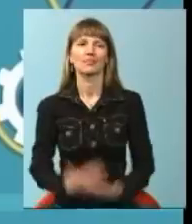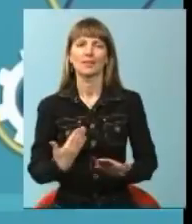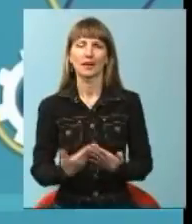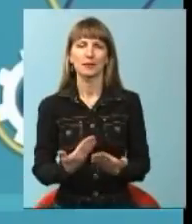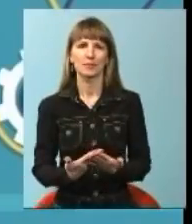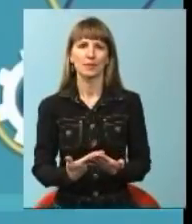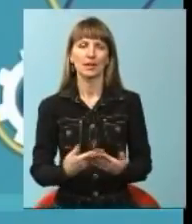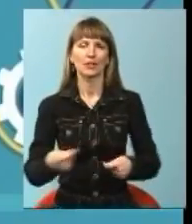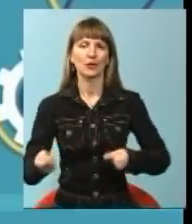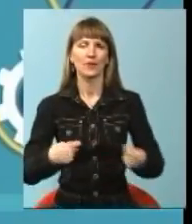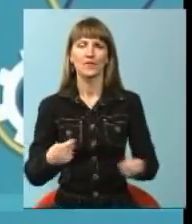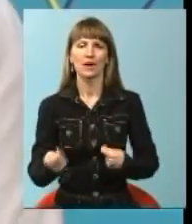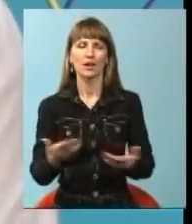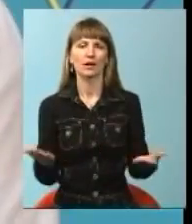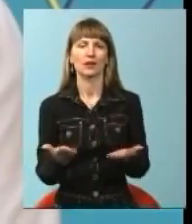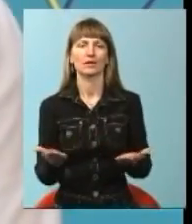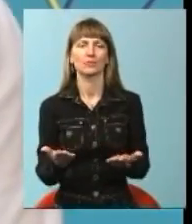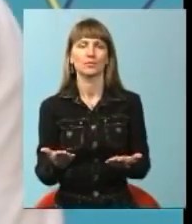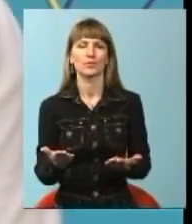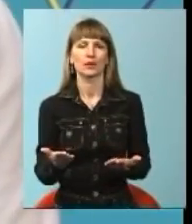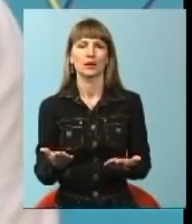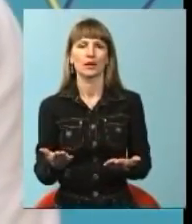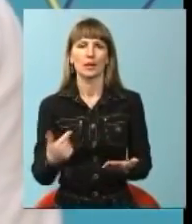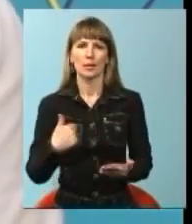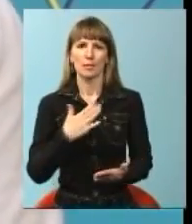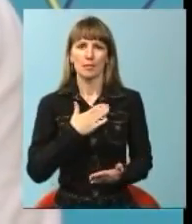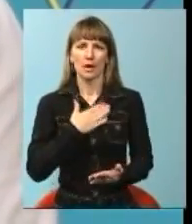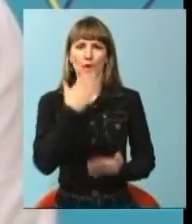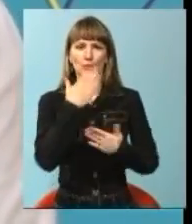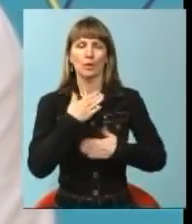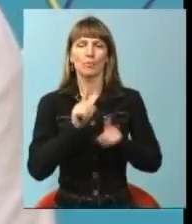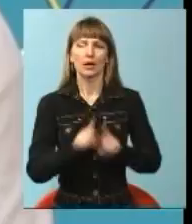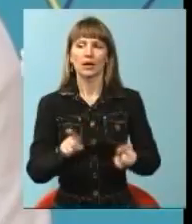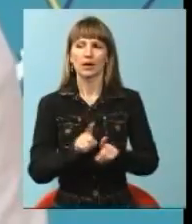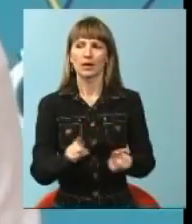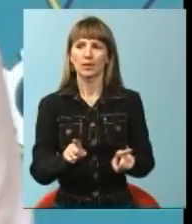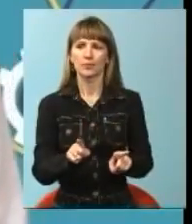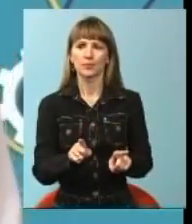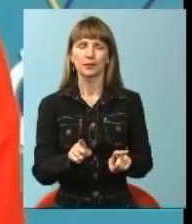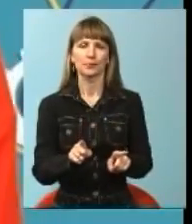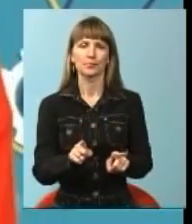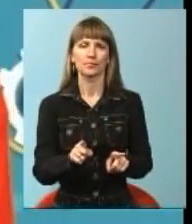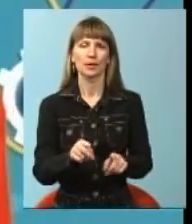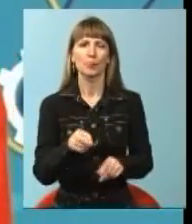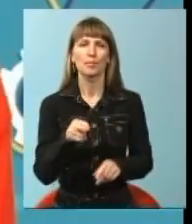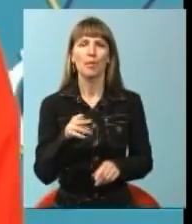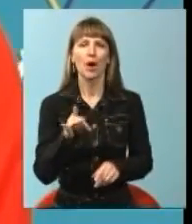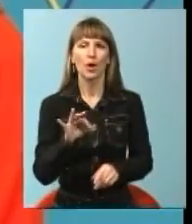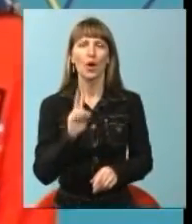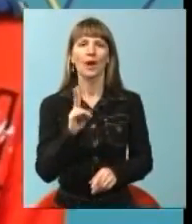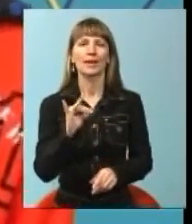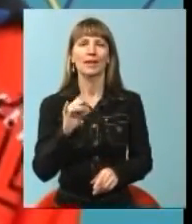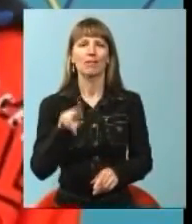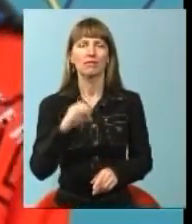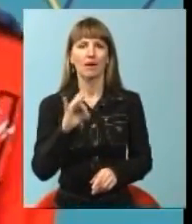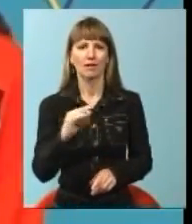например, товары какие-нибудь. Моя любимая реклама – Киндер шоколад. Еще я